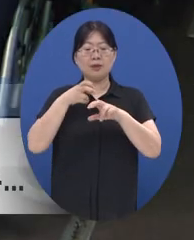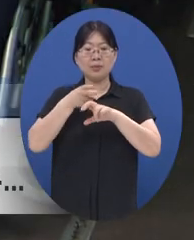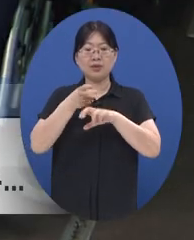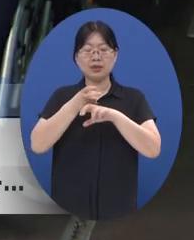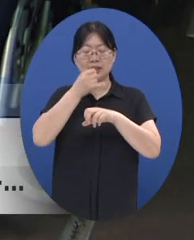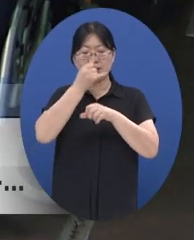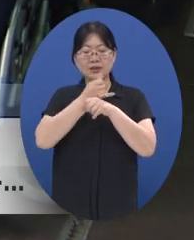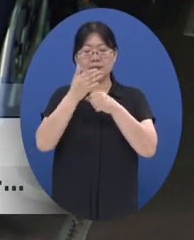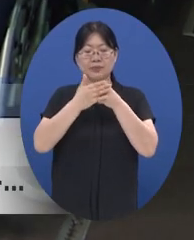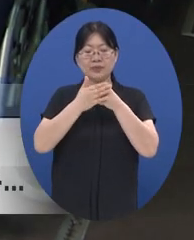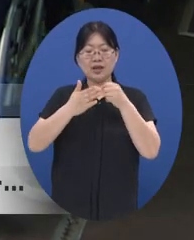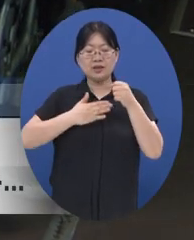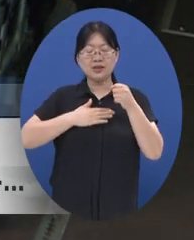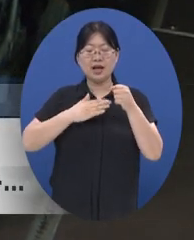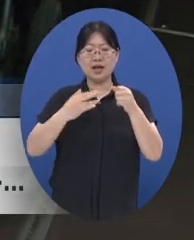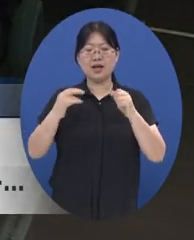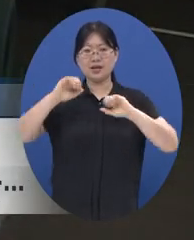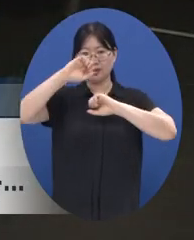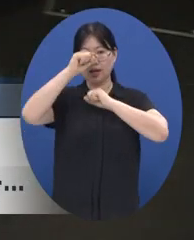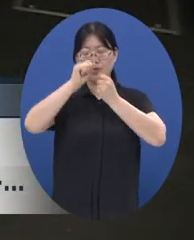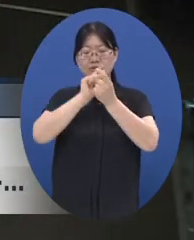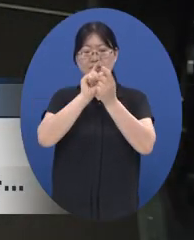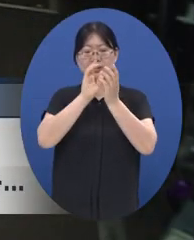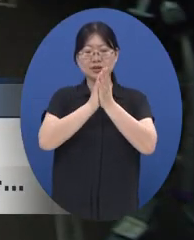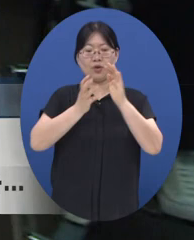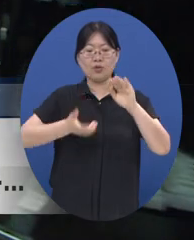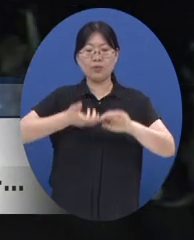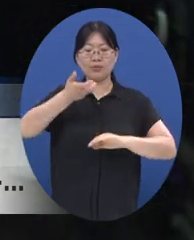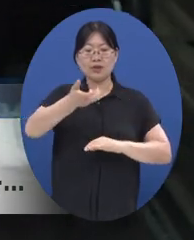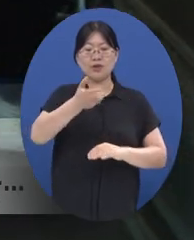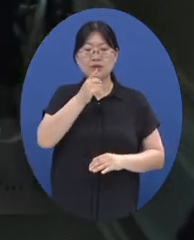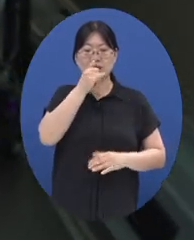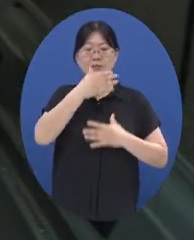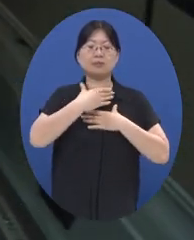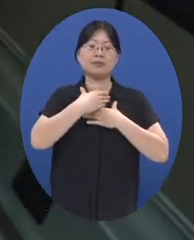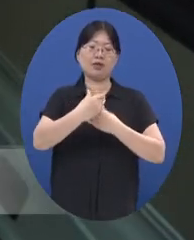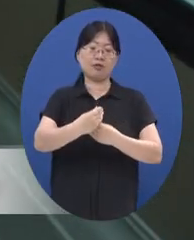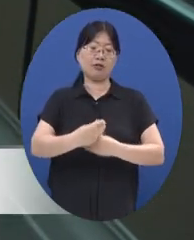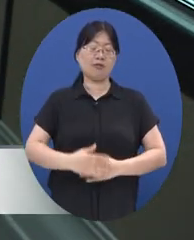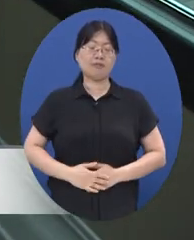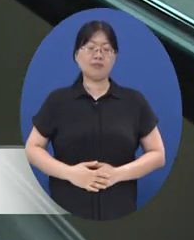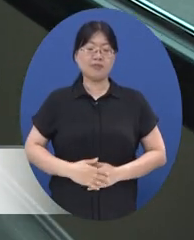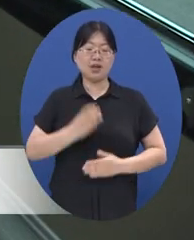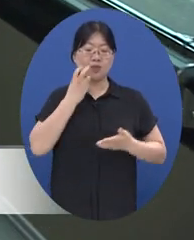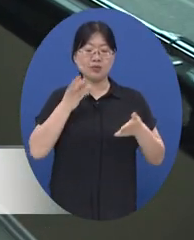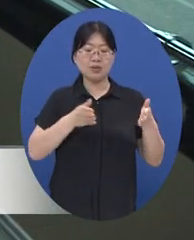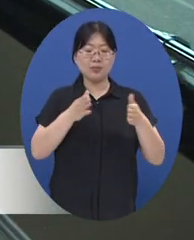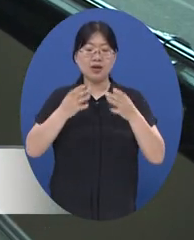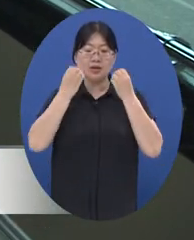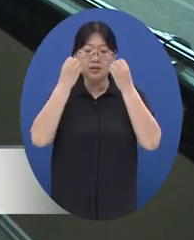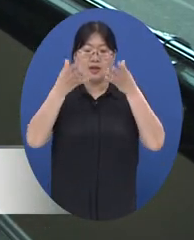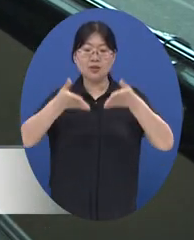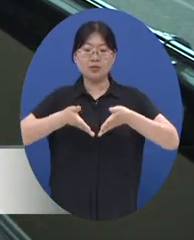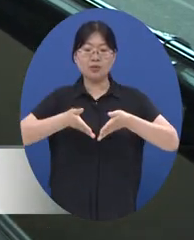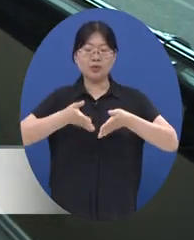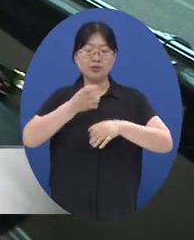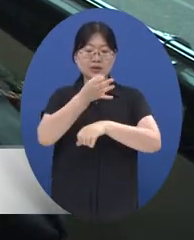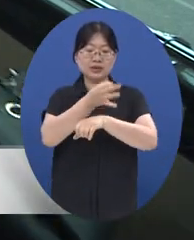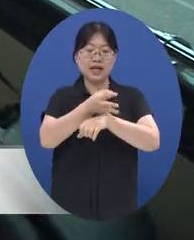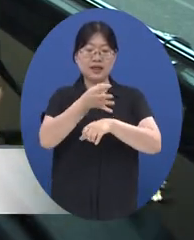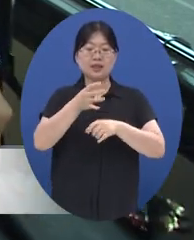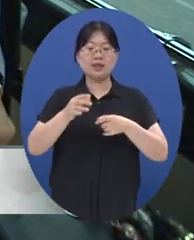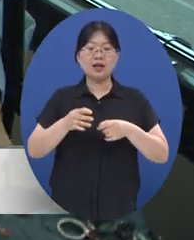차량이 생김으로써 나의 다리로 내가 직접 옮겨갈 수 있는 편리함. 경기도가 이번에 새로 마련한 장애인